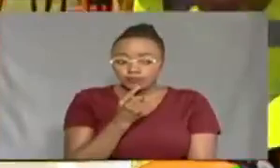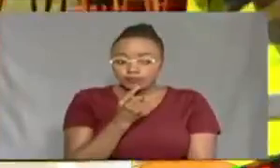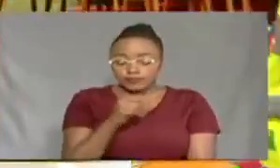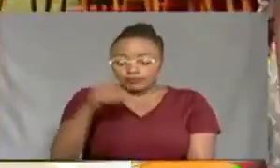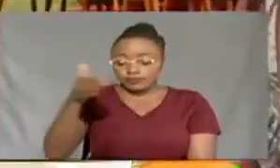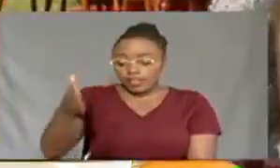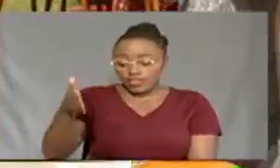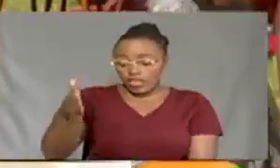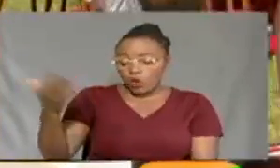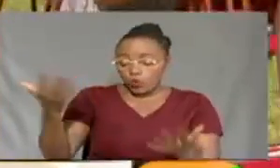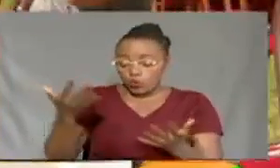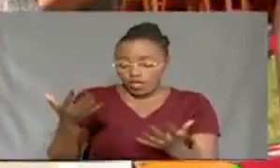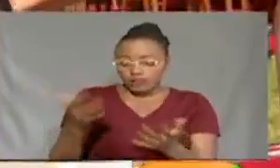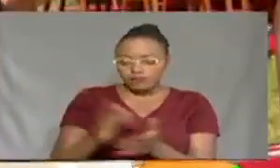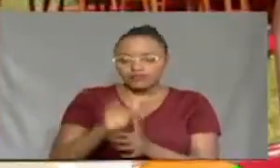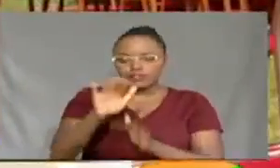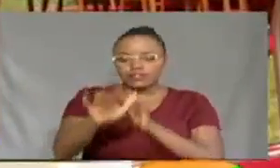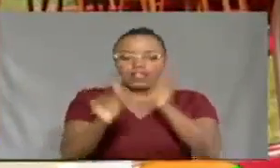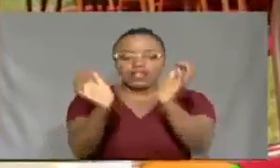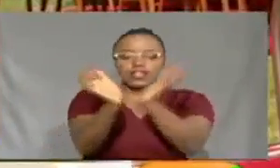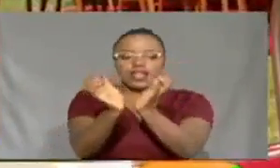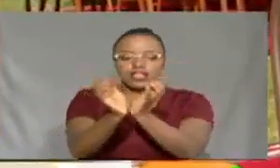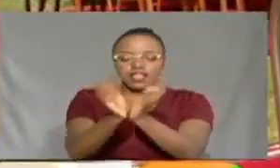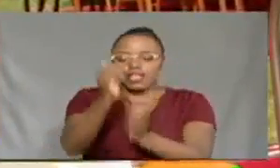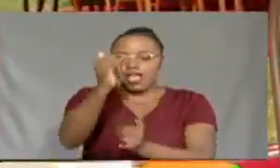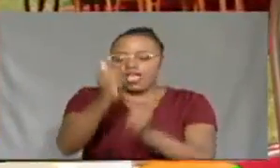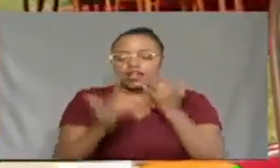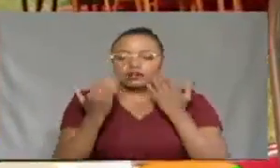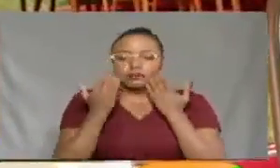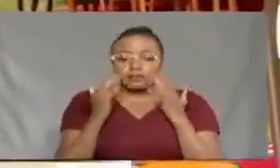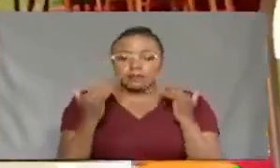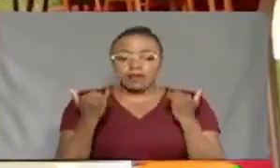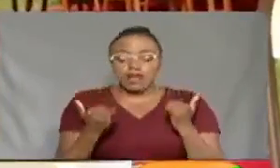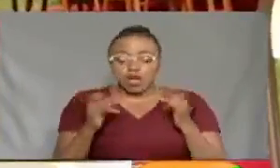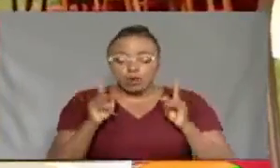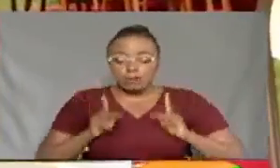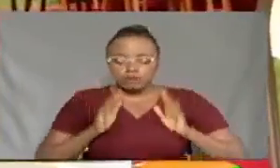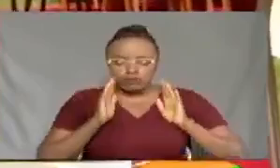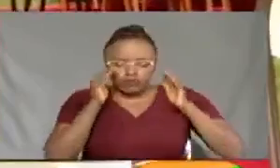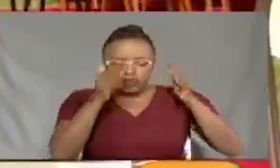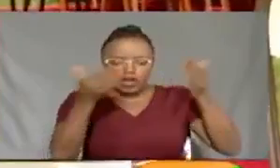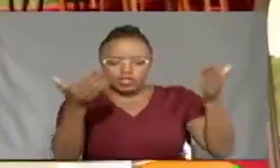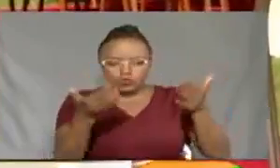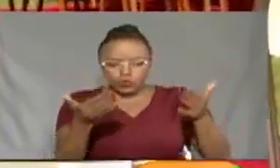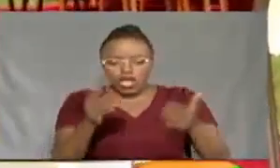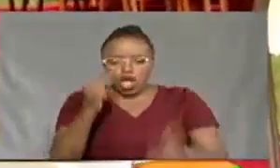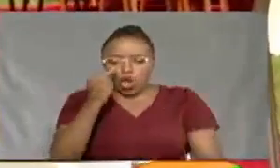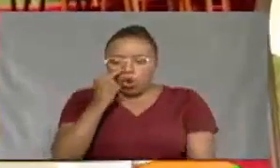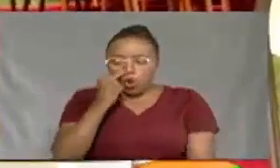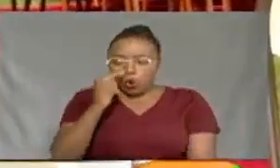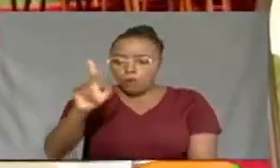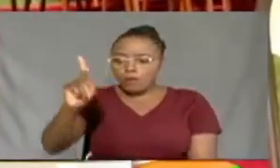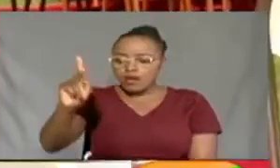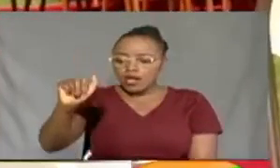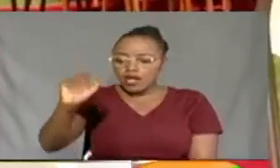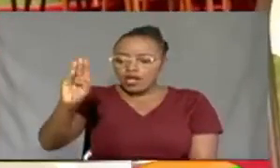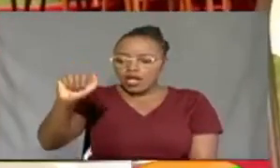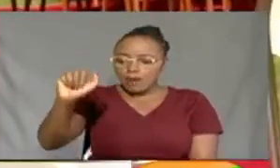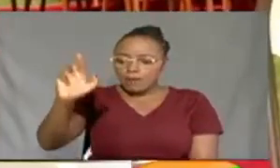Moi hapa katika uga wa Nyayo lishakunjwa. Sasa macho yote yanaelekezewa nyumbani Kabarak